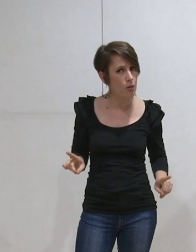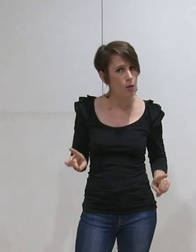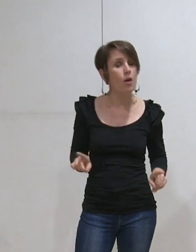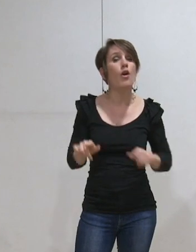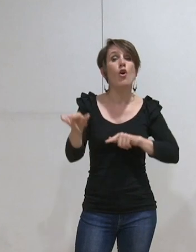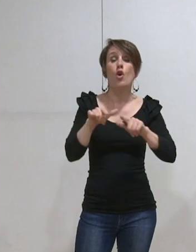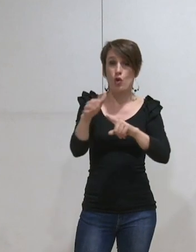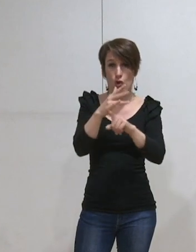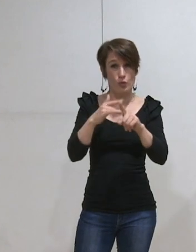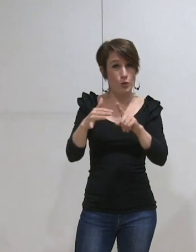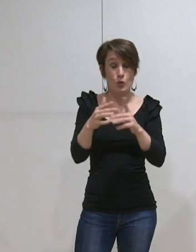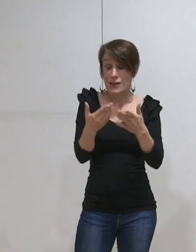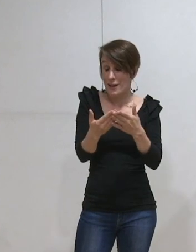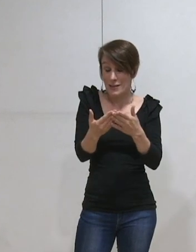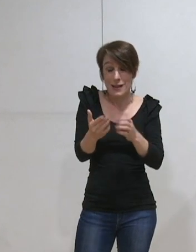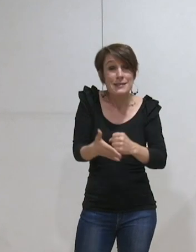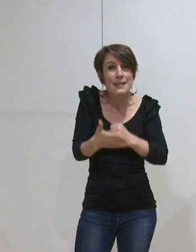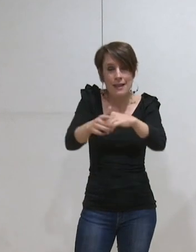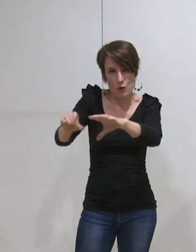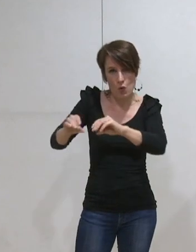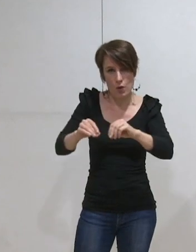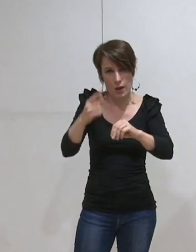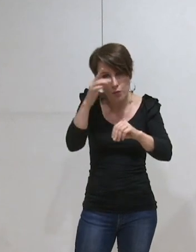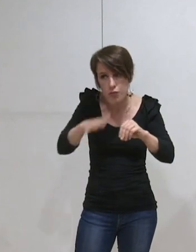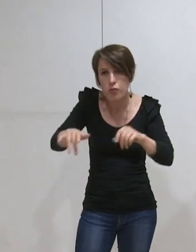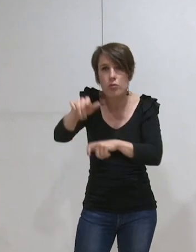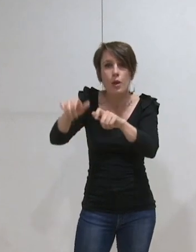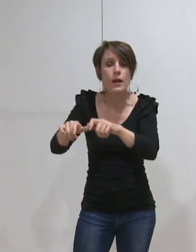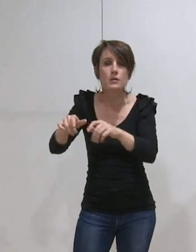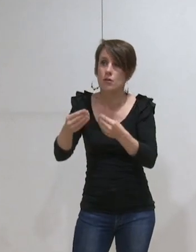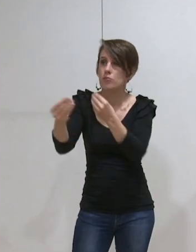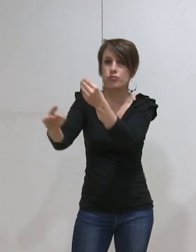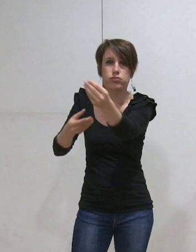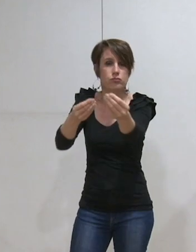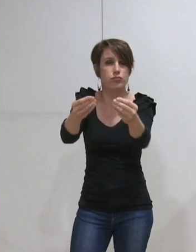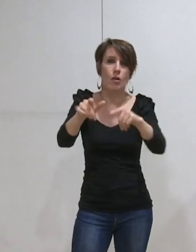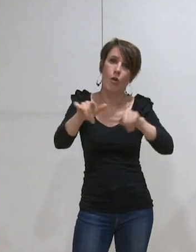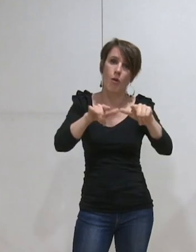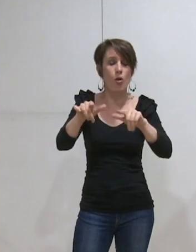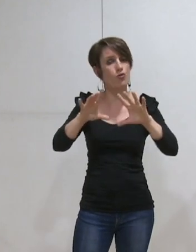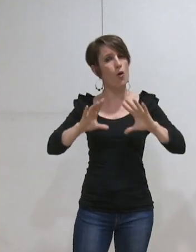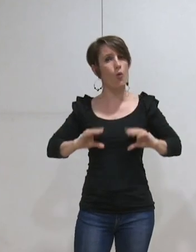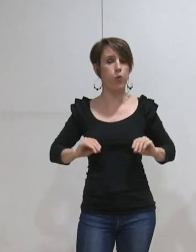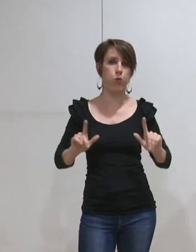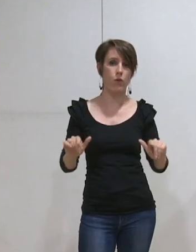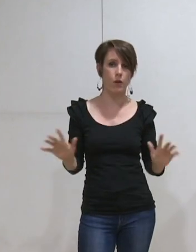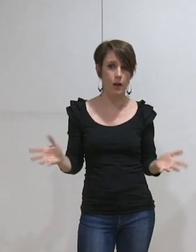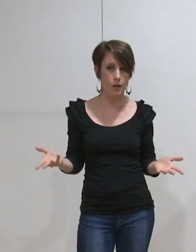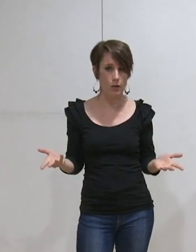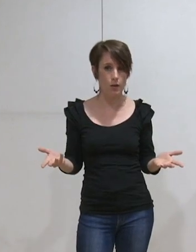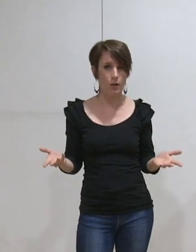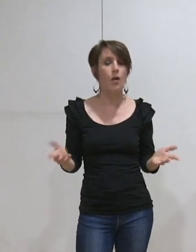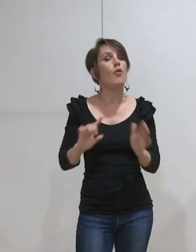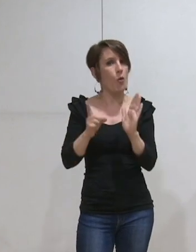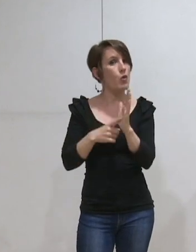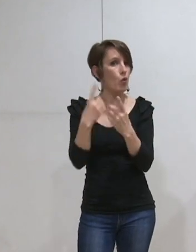la notion de droit au logement et il existe aussi un droit opposable mais là encore l'obligation de résultat ne sera